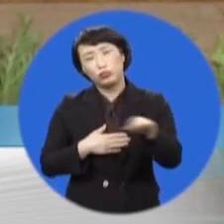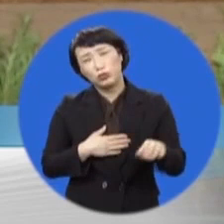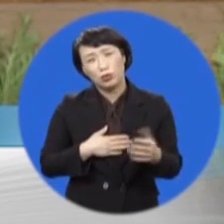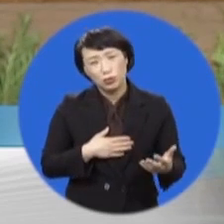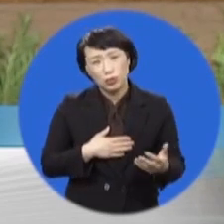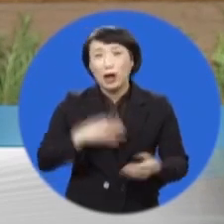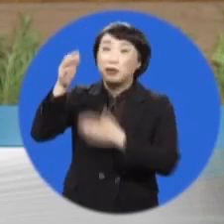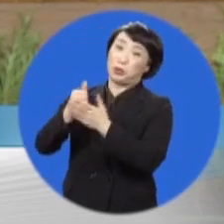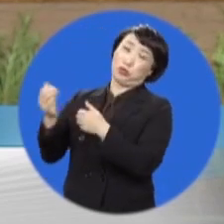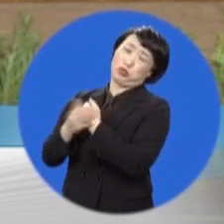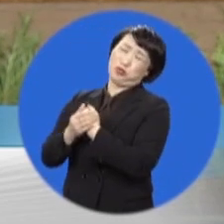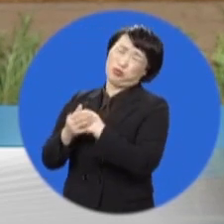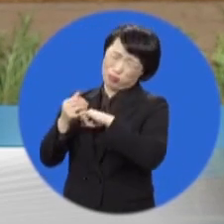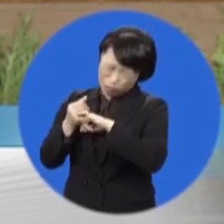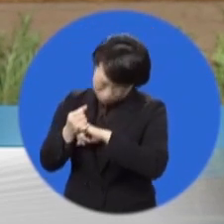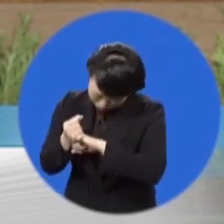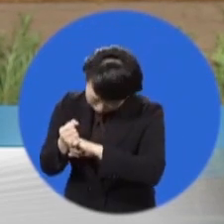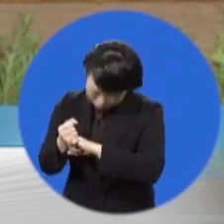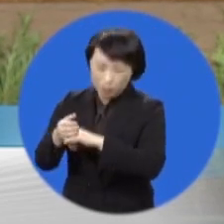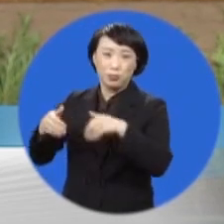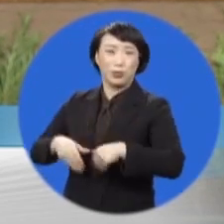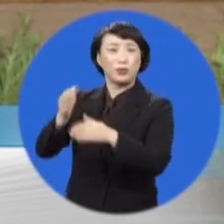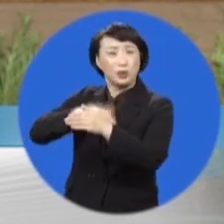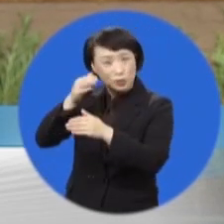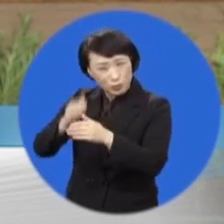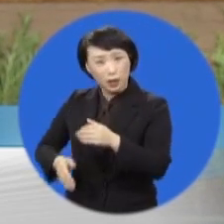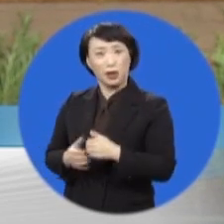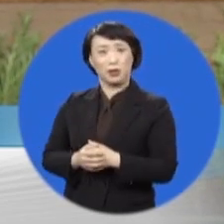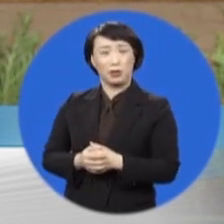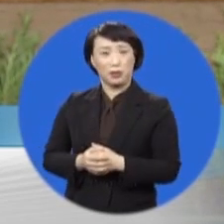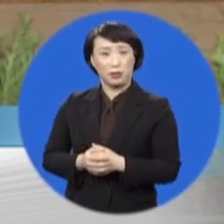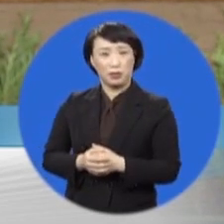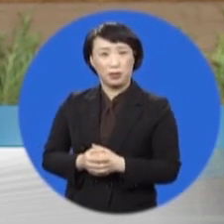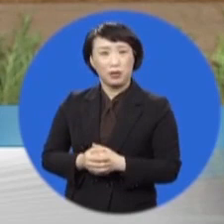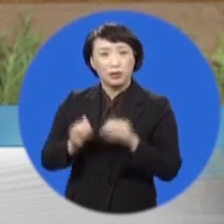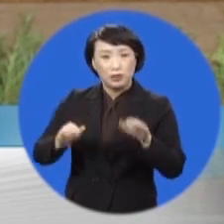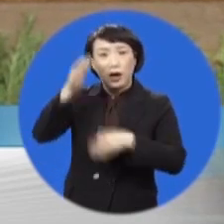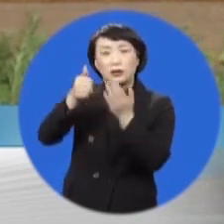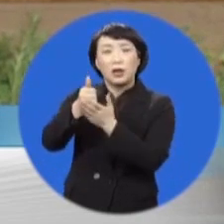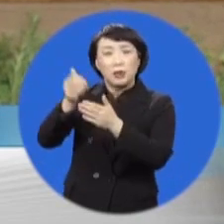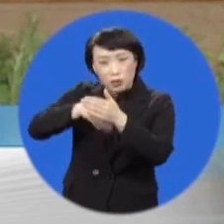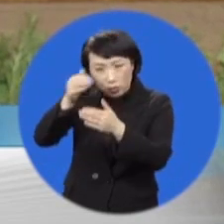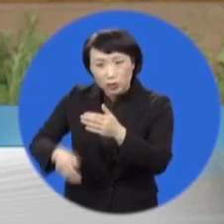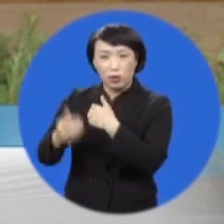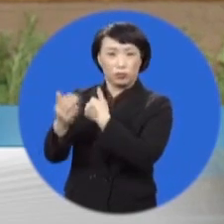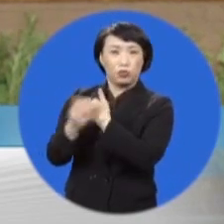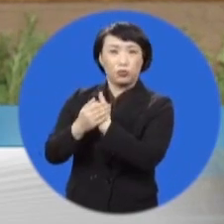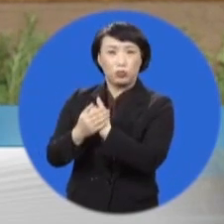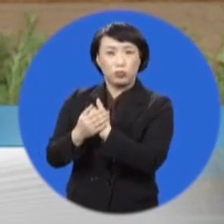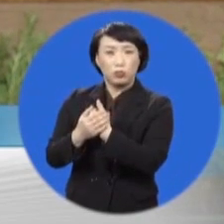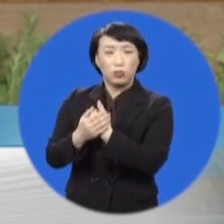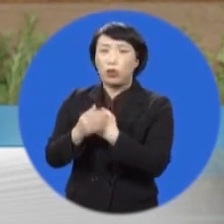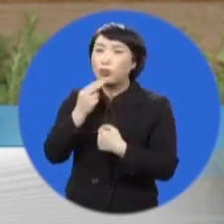하나님의 도움이 줘 헌 때로 필요한게 또 하나님의 절대로 동요